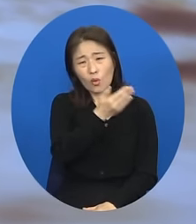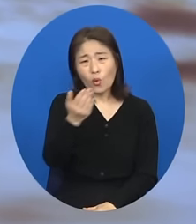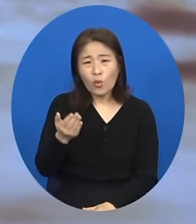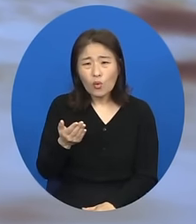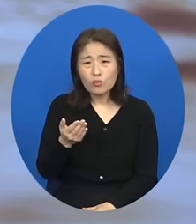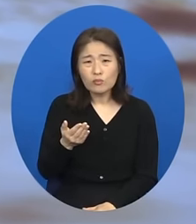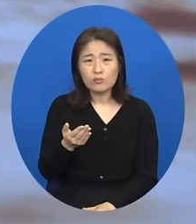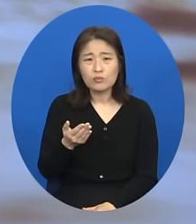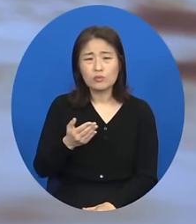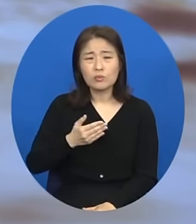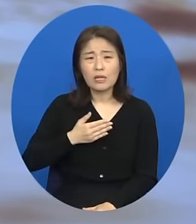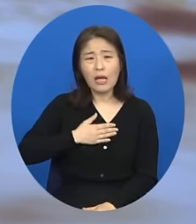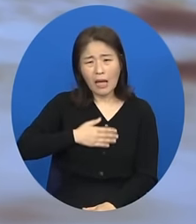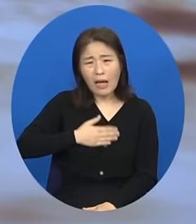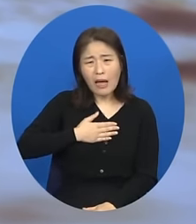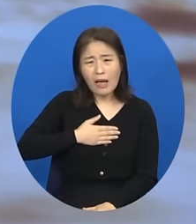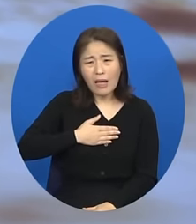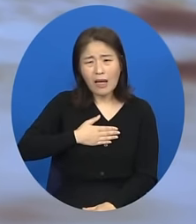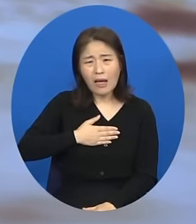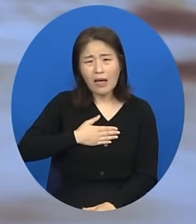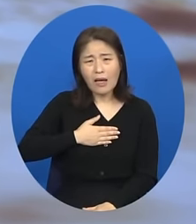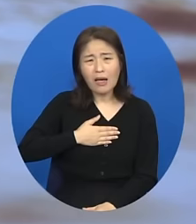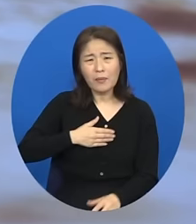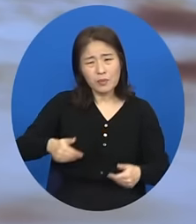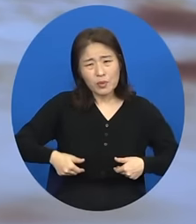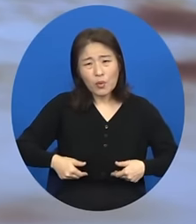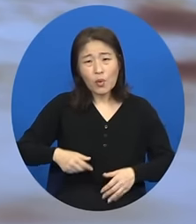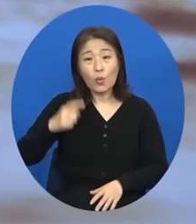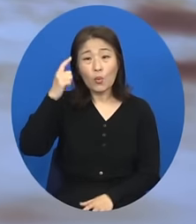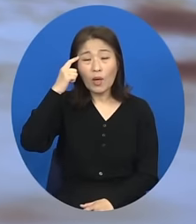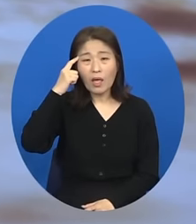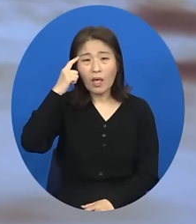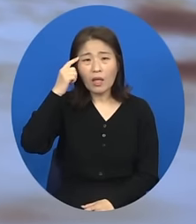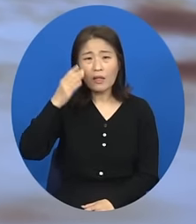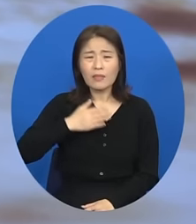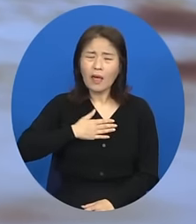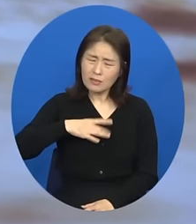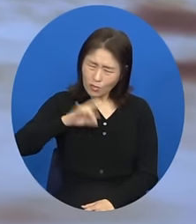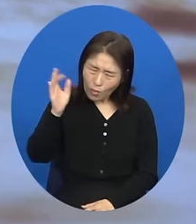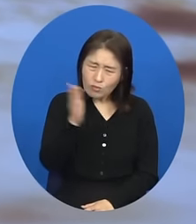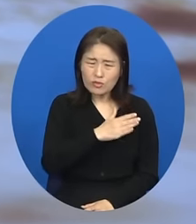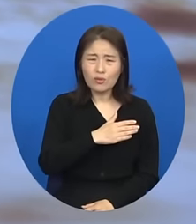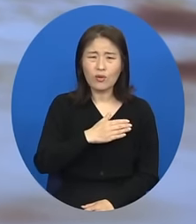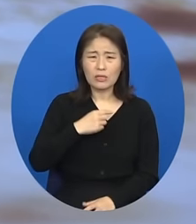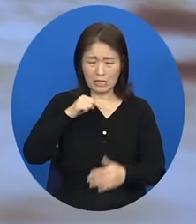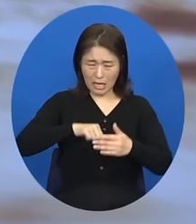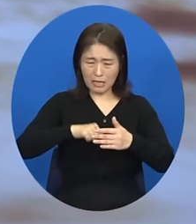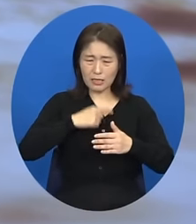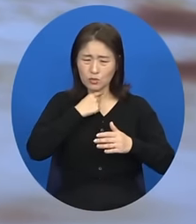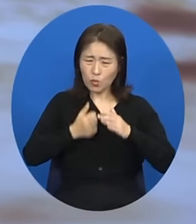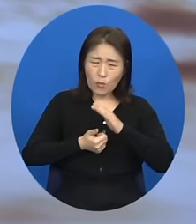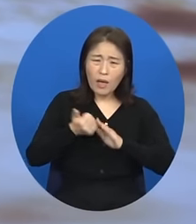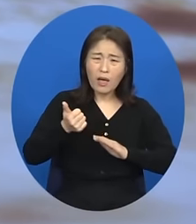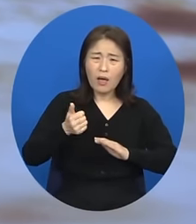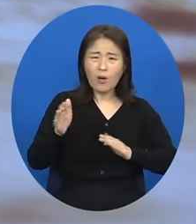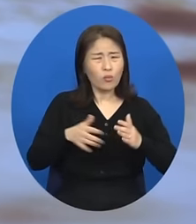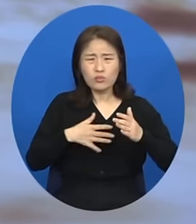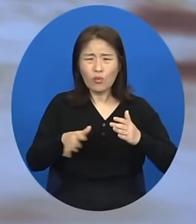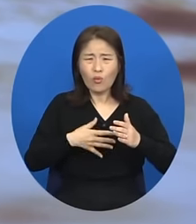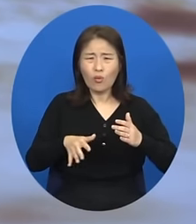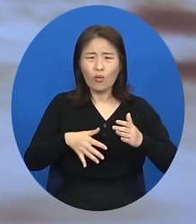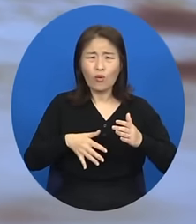돼요. 우리가 애초에 소망이 없는 모습이 우리인 거예요. 여러분, 깨지고